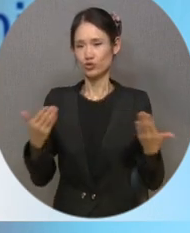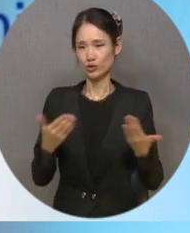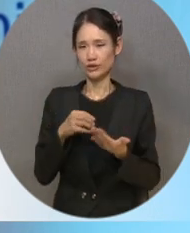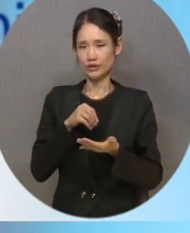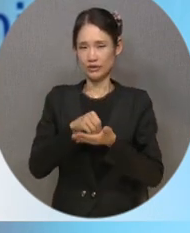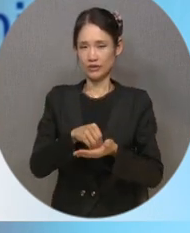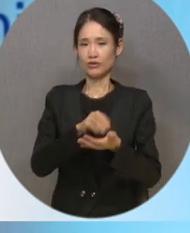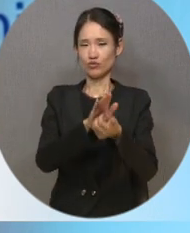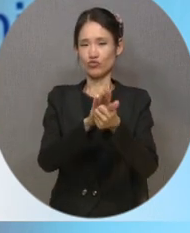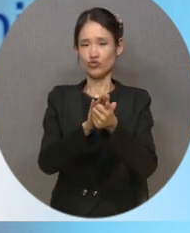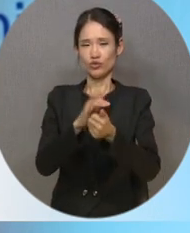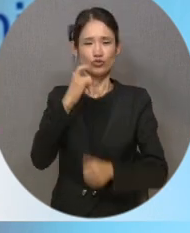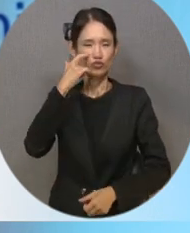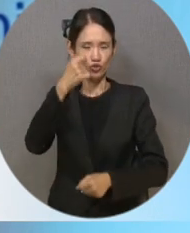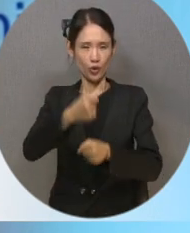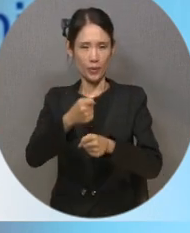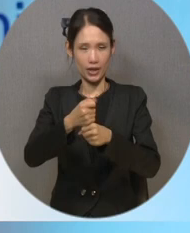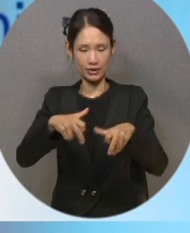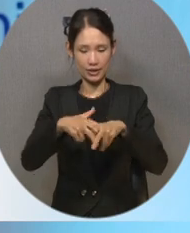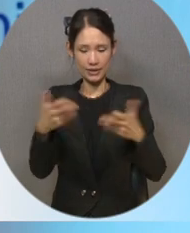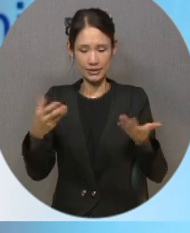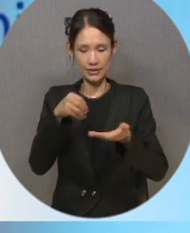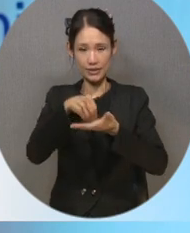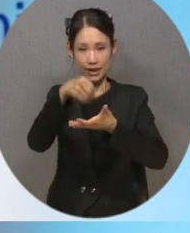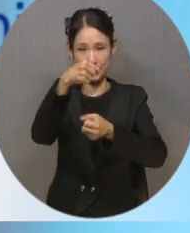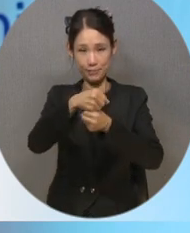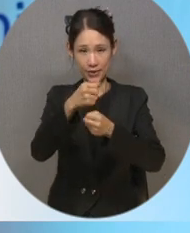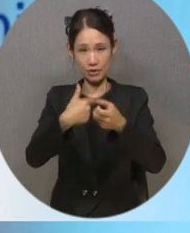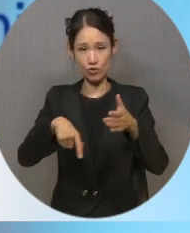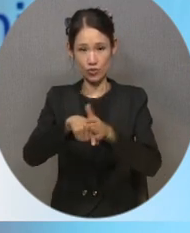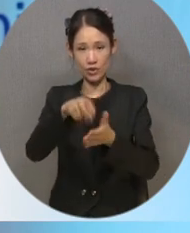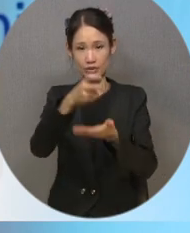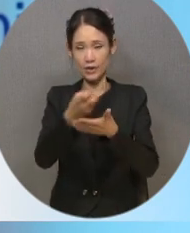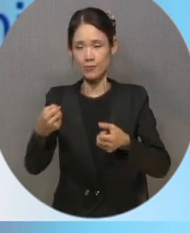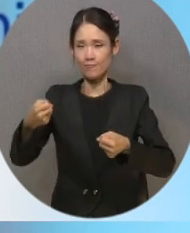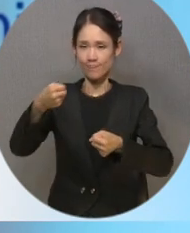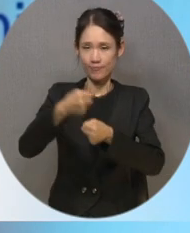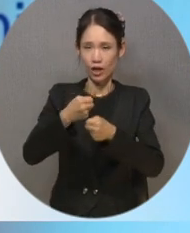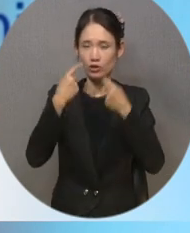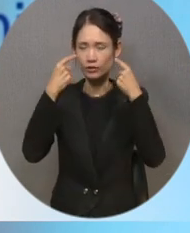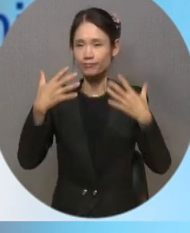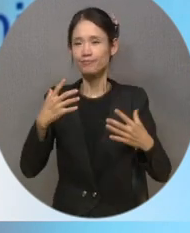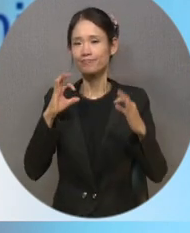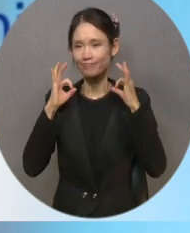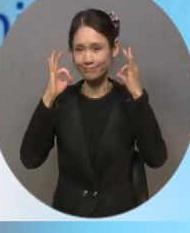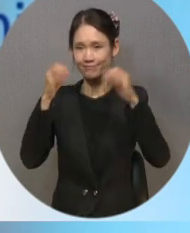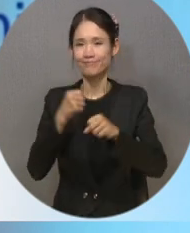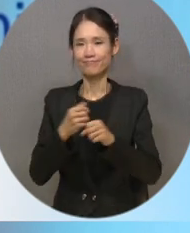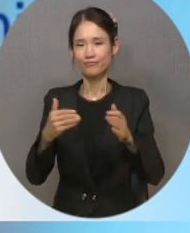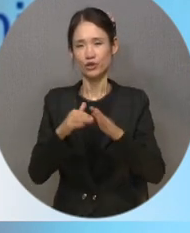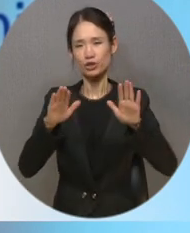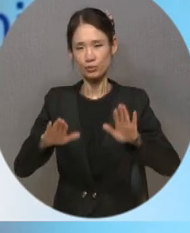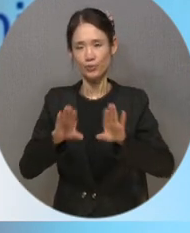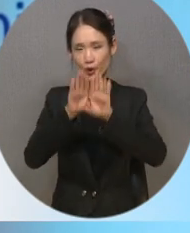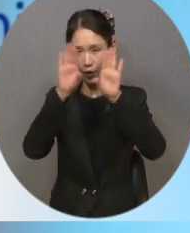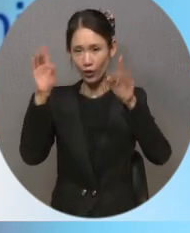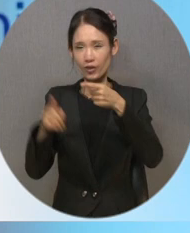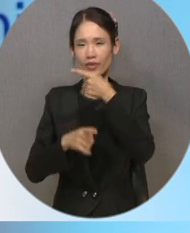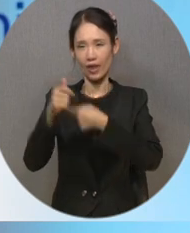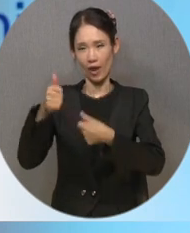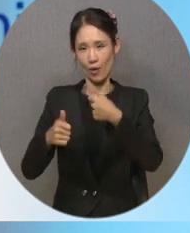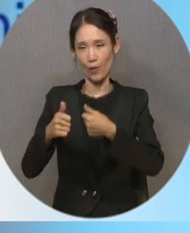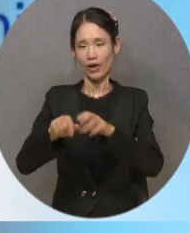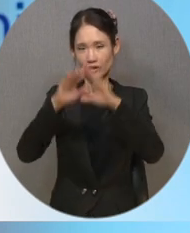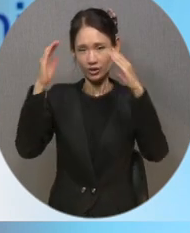가능한 장애인 일자리를 창출을 위해서 제도 확률에도 힘쓰겠습니다 부산에서 개최되는 이번 대회가 전